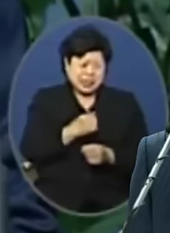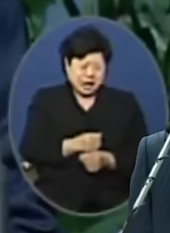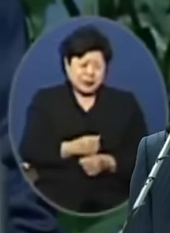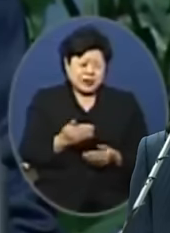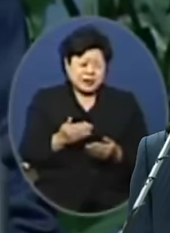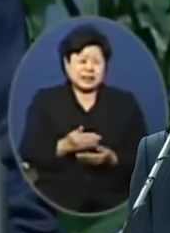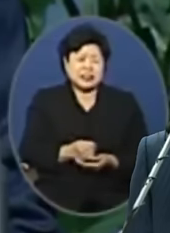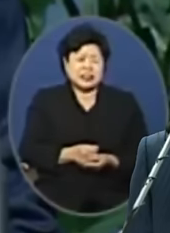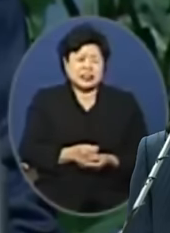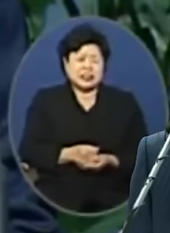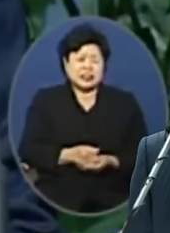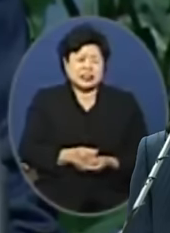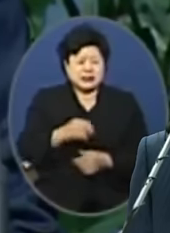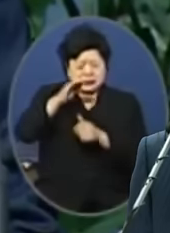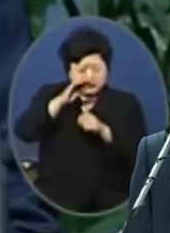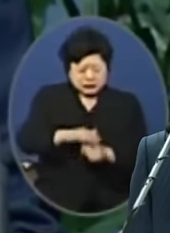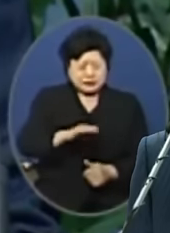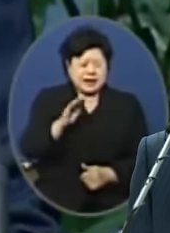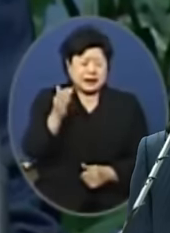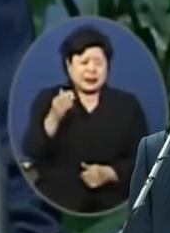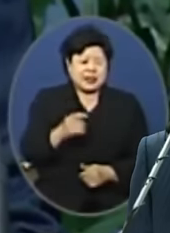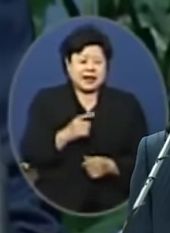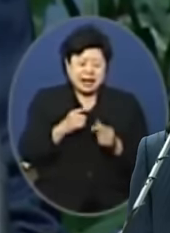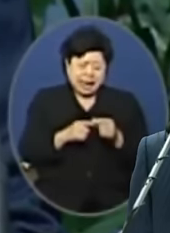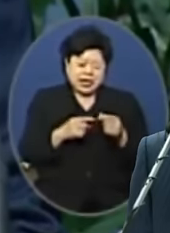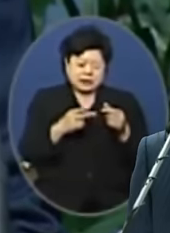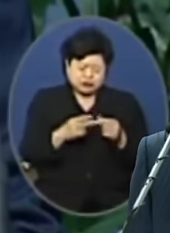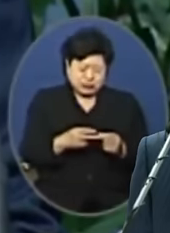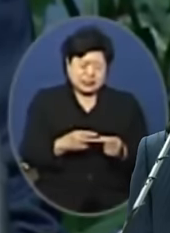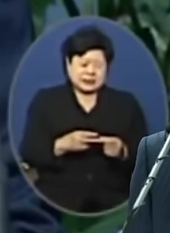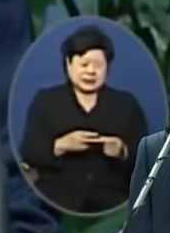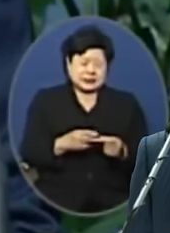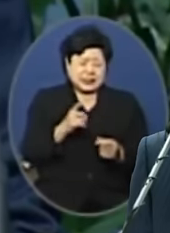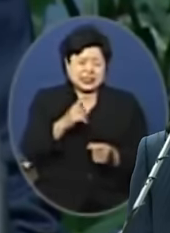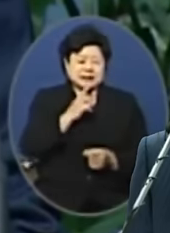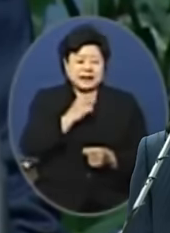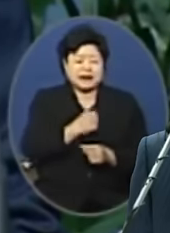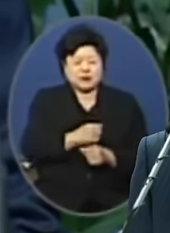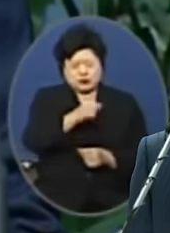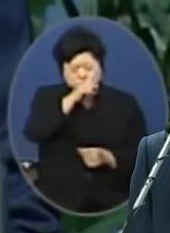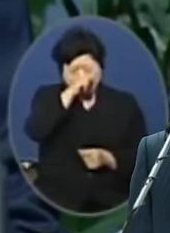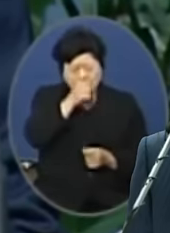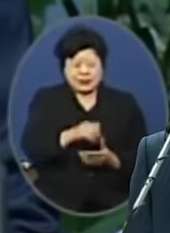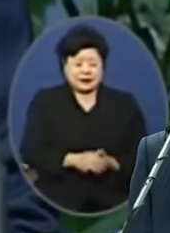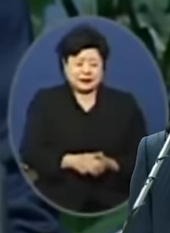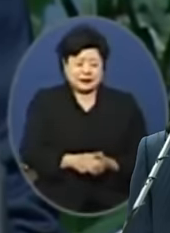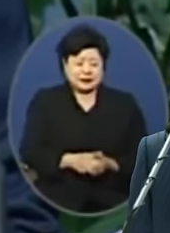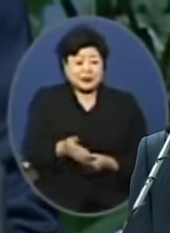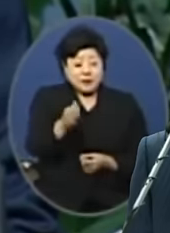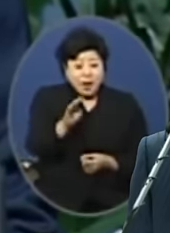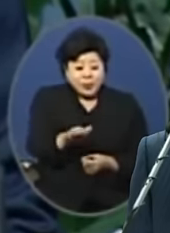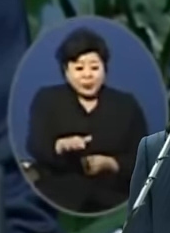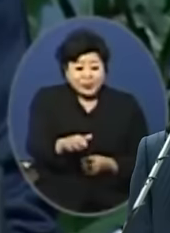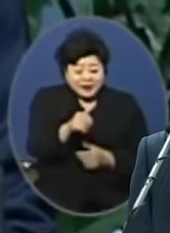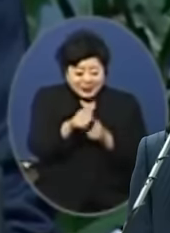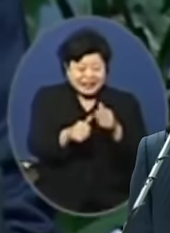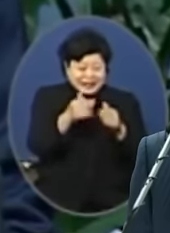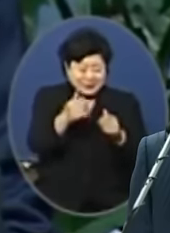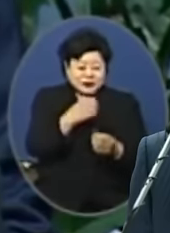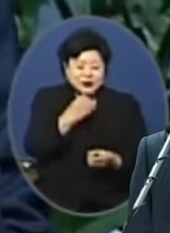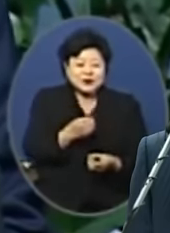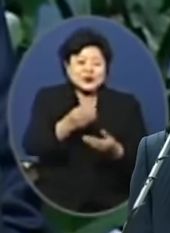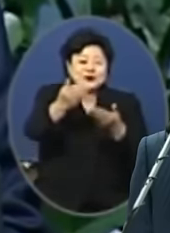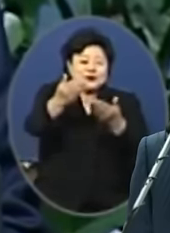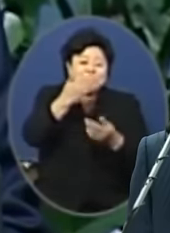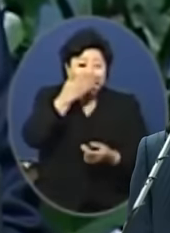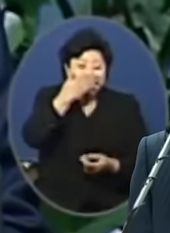일에 잡혀서 실패하고 마는 것입니다. 한두 가지만 하든지 한 가지만 하라. 그러면 하나님이 축복해